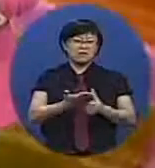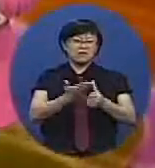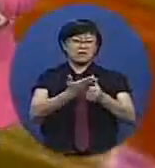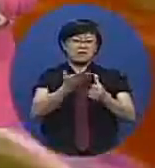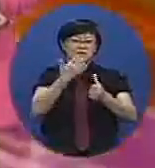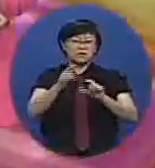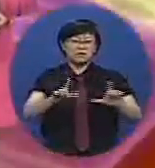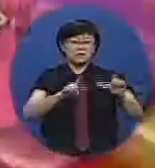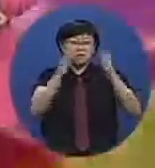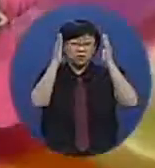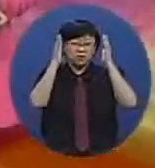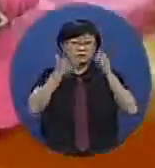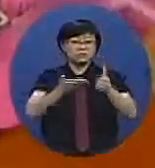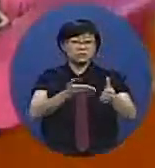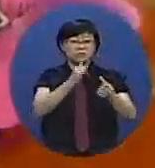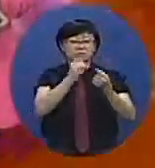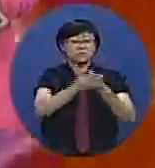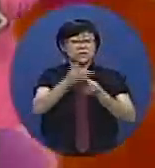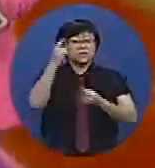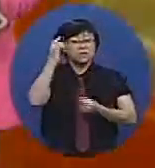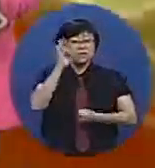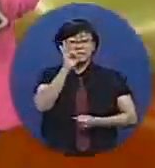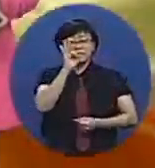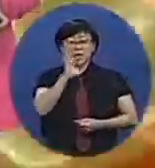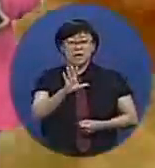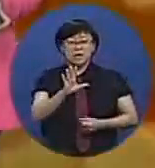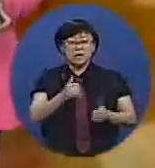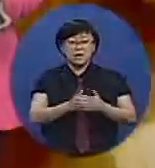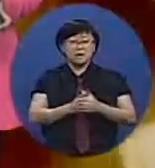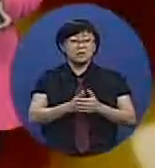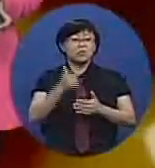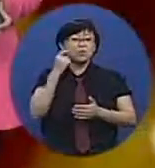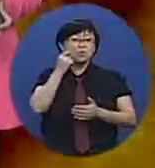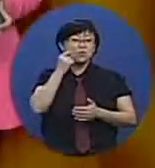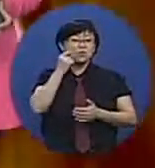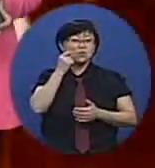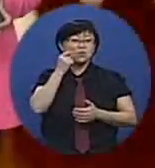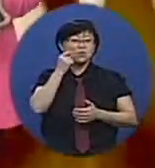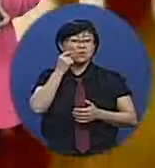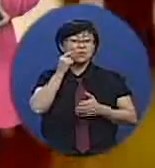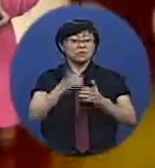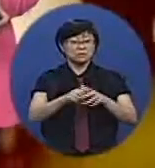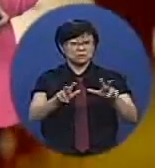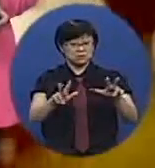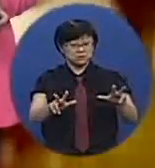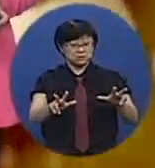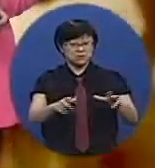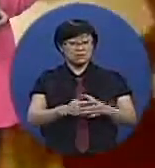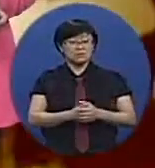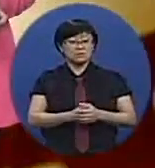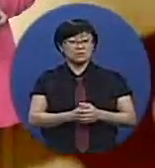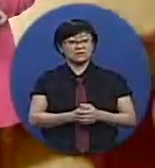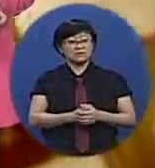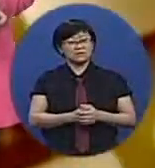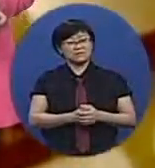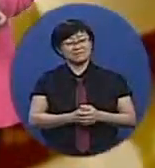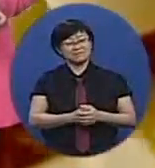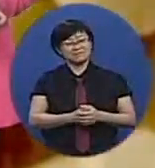먹고 살고 공부 시키고 일한다고 그런 생각 뭐 앞뒤 돌아볼 여유도 없었고요. 네. 지금은 이제 또